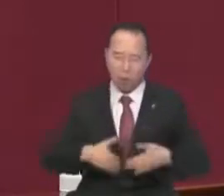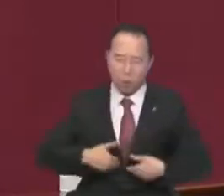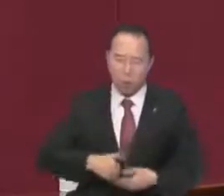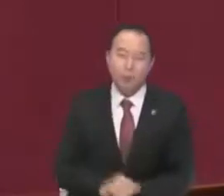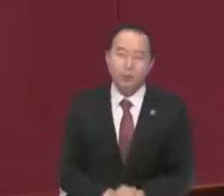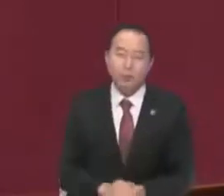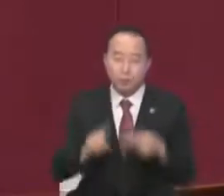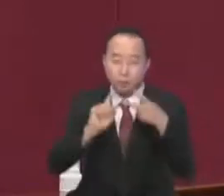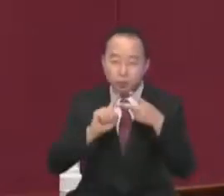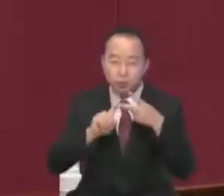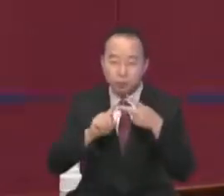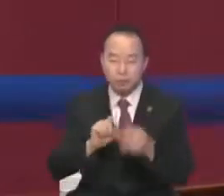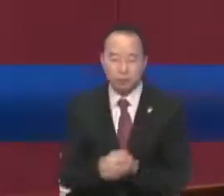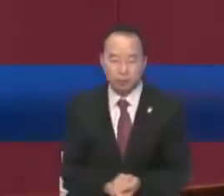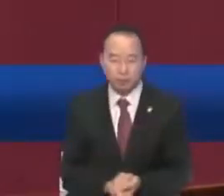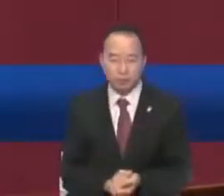둘째,